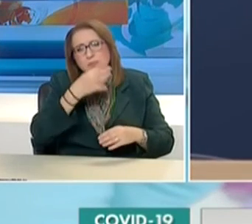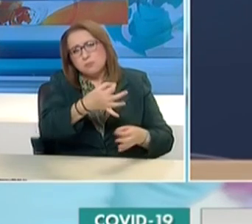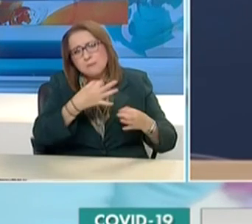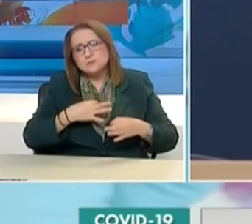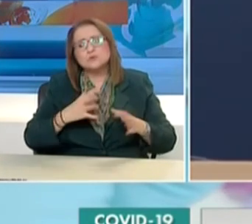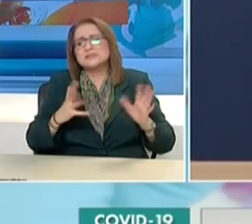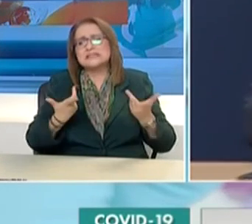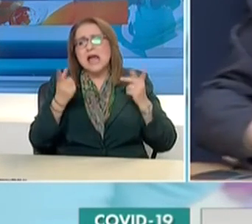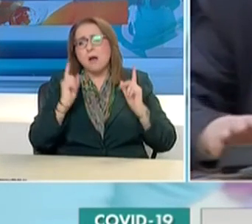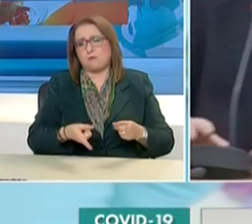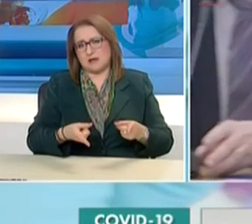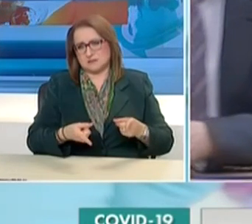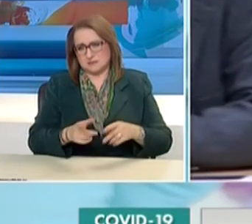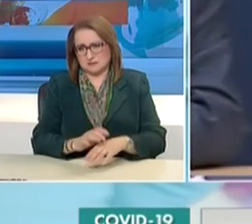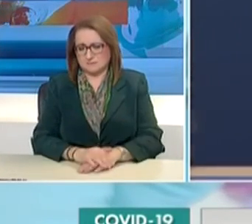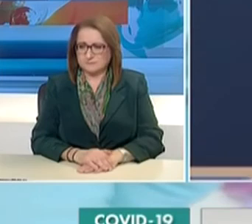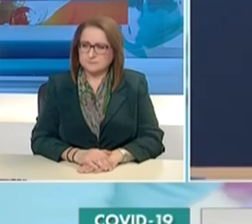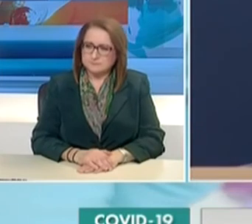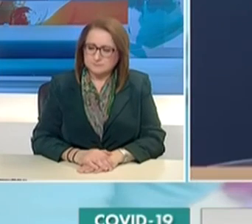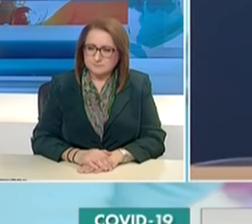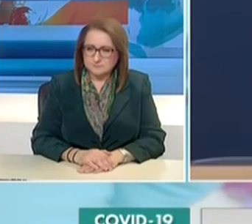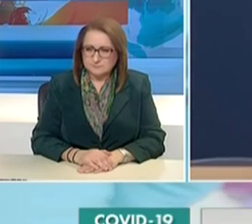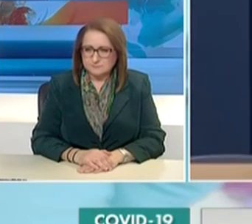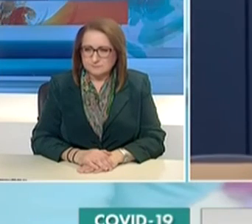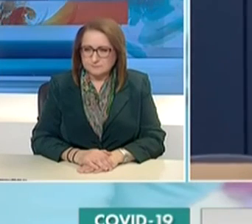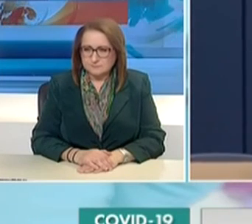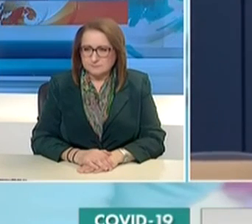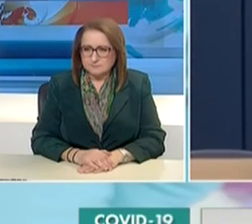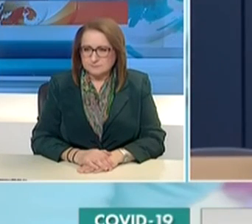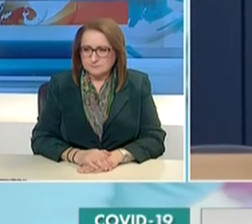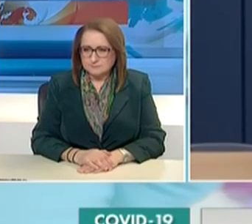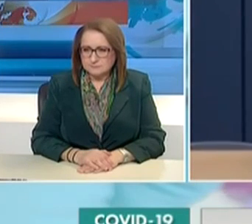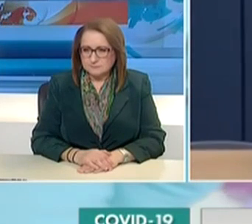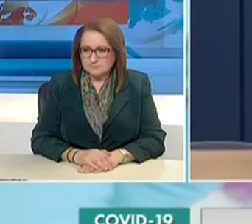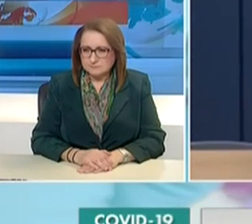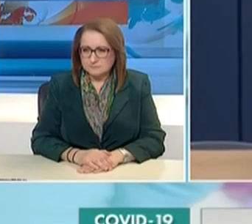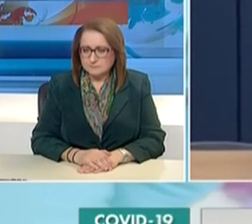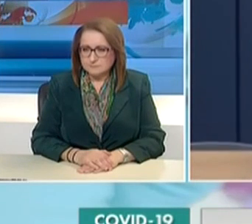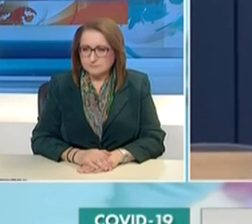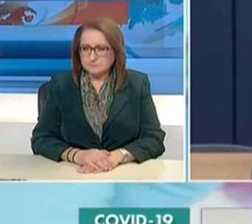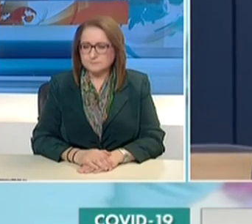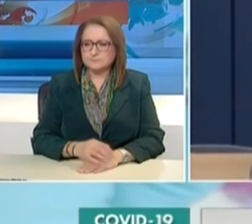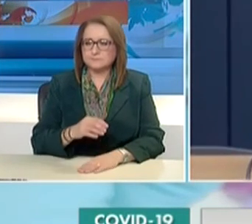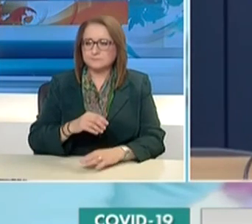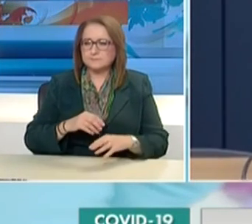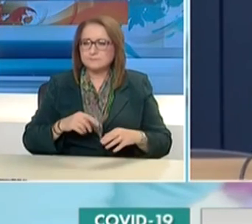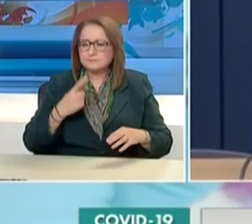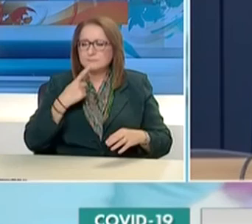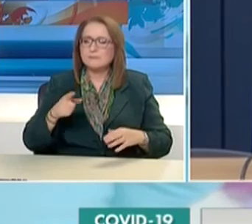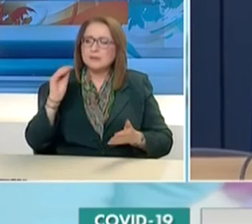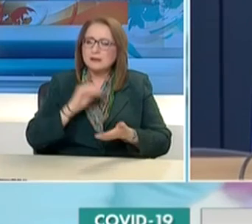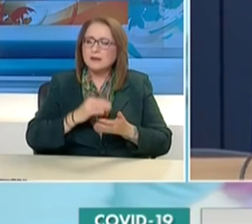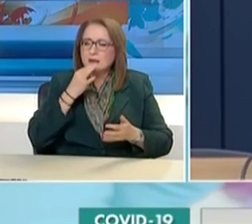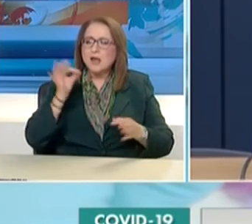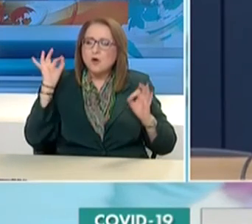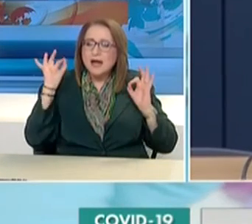σήμερα. Ευχαριστώ. Σας παραπέμπω στην προηγούμενη απάντησή μου. κάθε